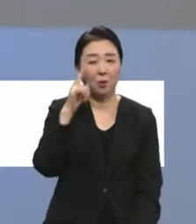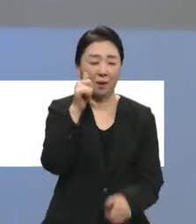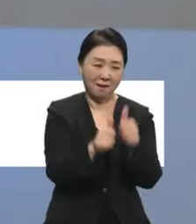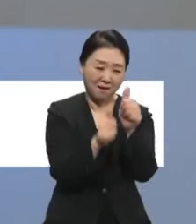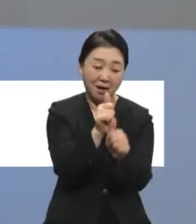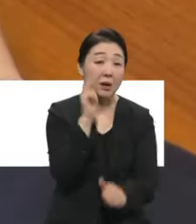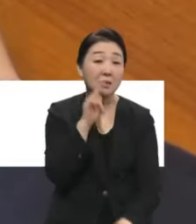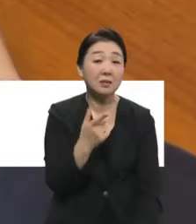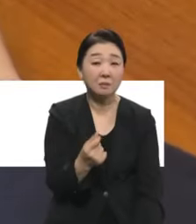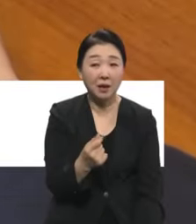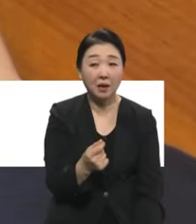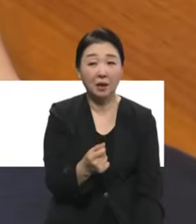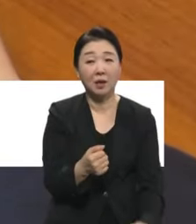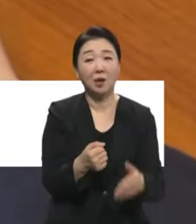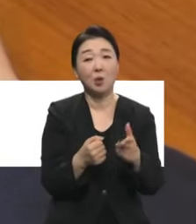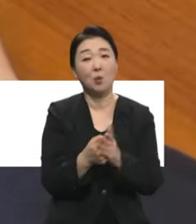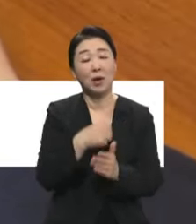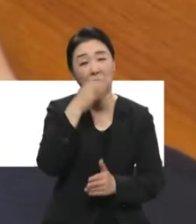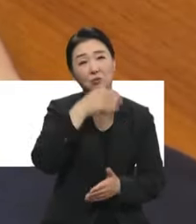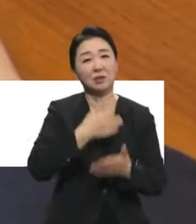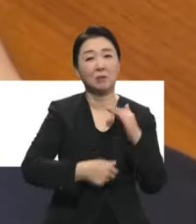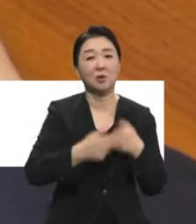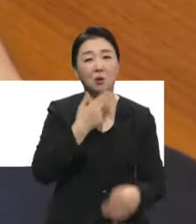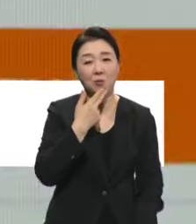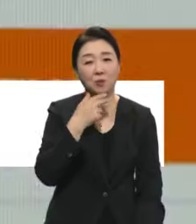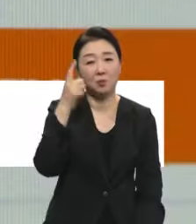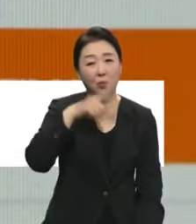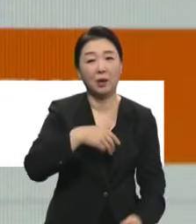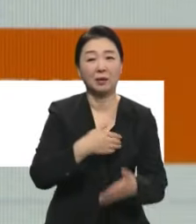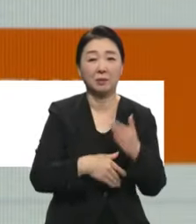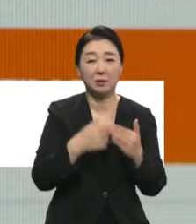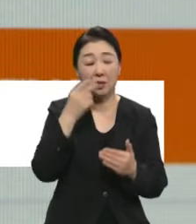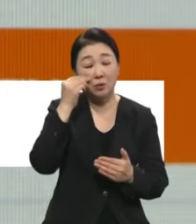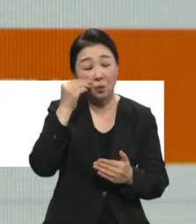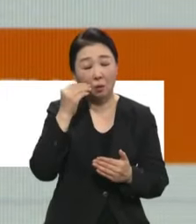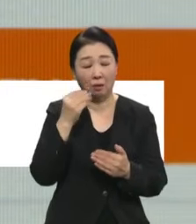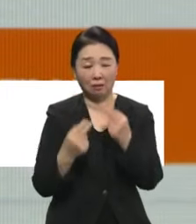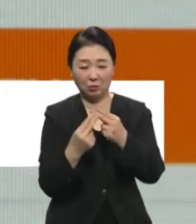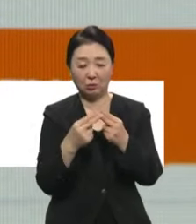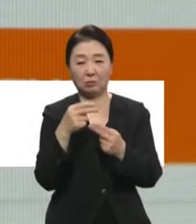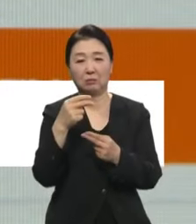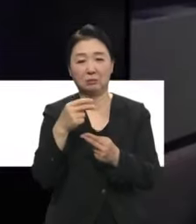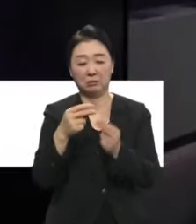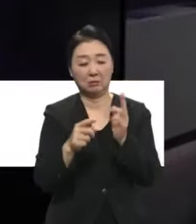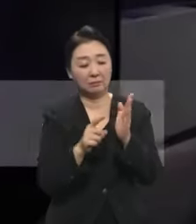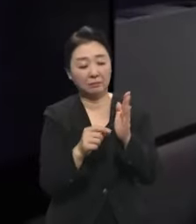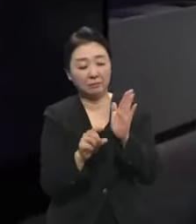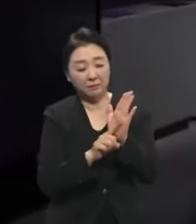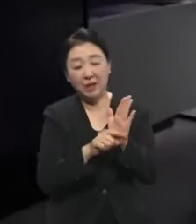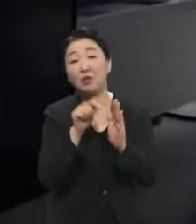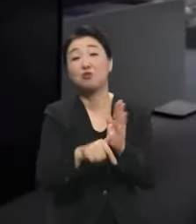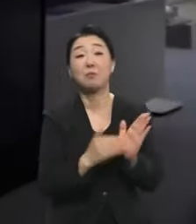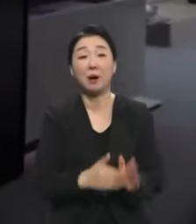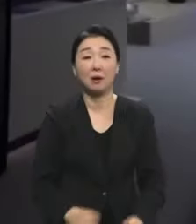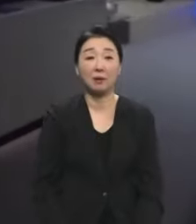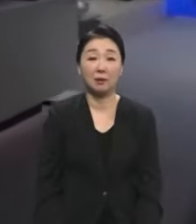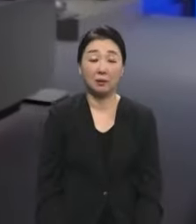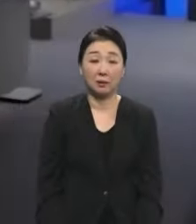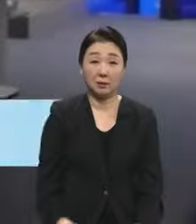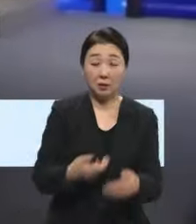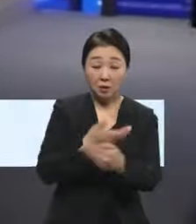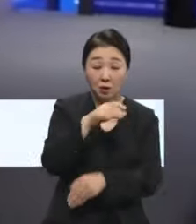보니까 거의 남기는 거 없이 남겨버릴수록 예치금 이용률 낮아지는 거니까. 거래소는 시세 조종